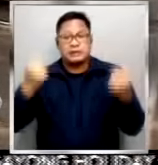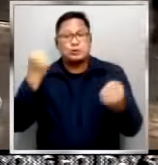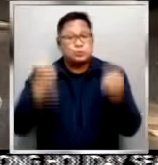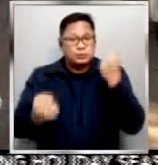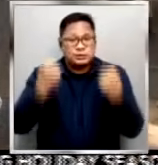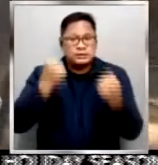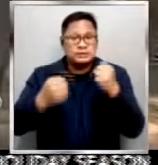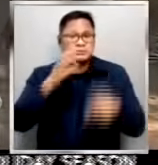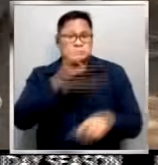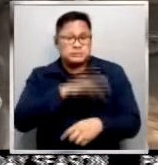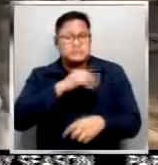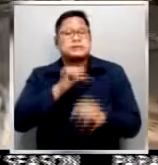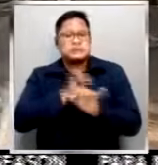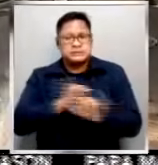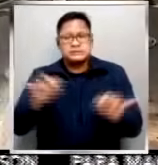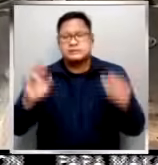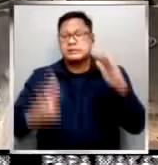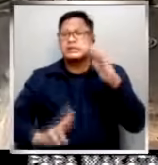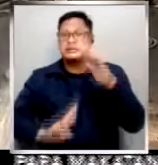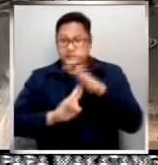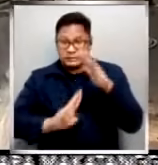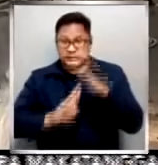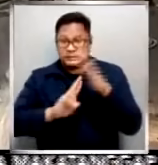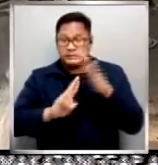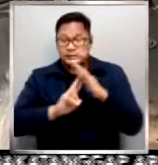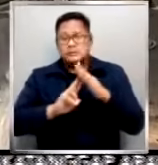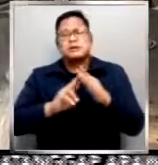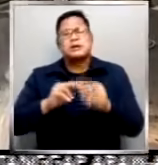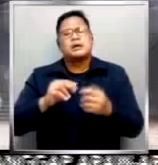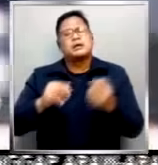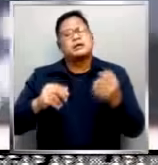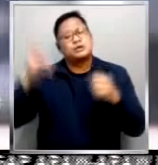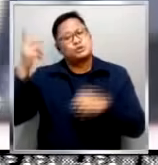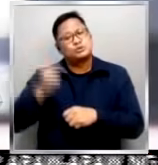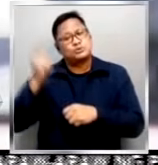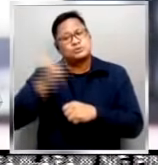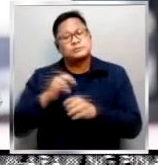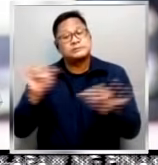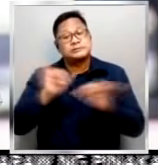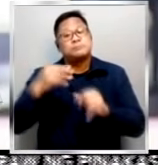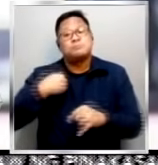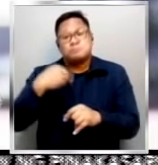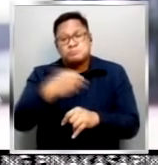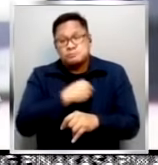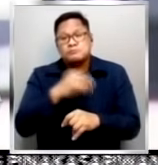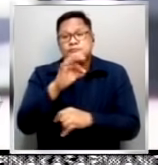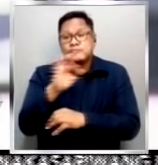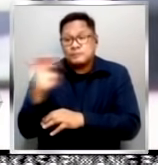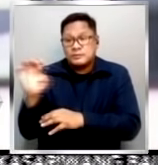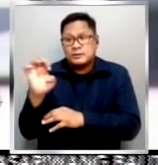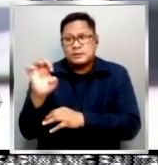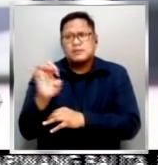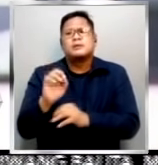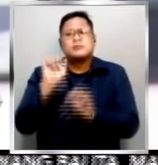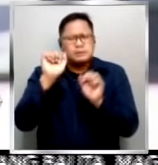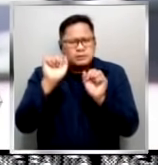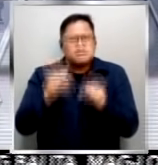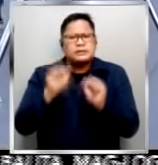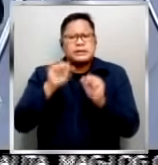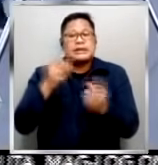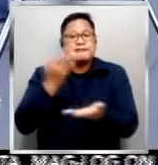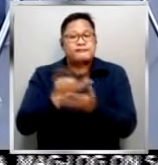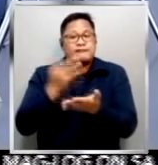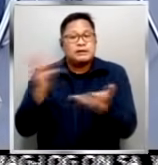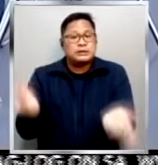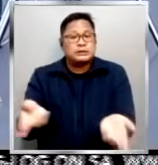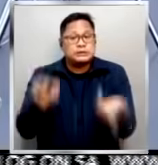retirement insurance ng mga taga-showbiz. Bukod sa membership fee, layo ng aktor na magsagawa ng fundraising activities.